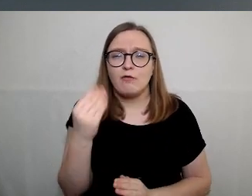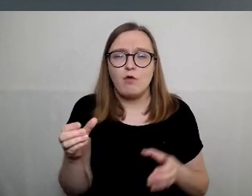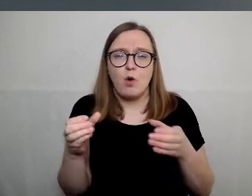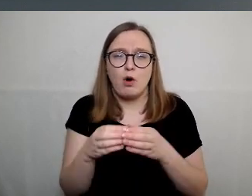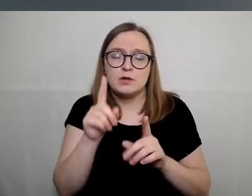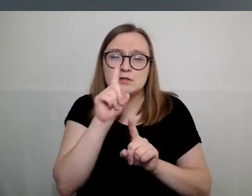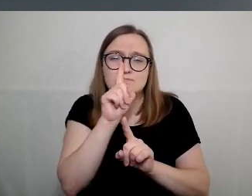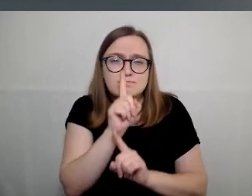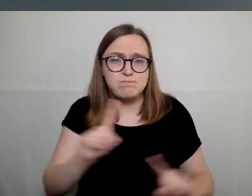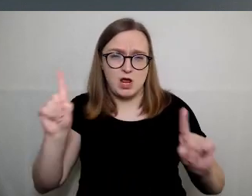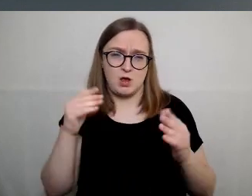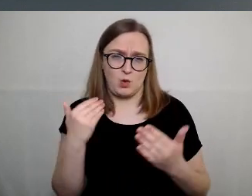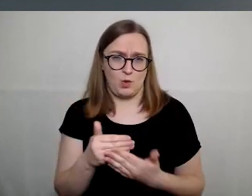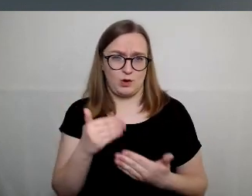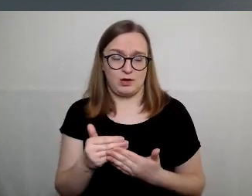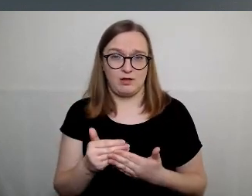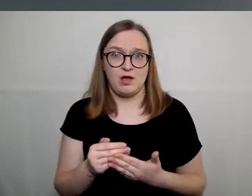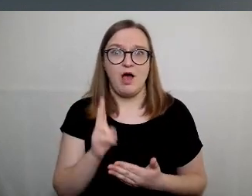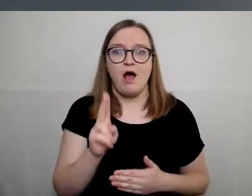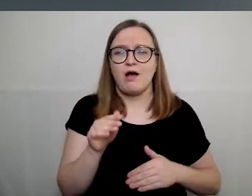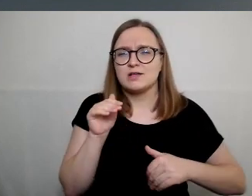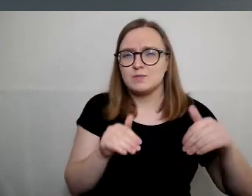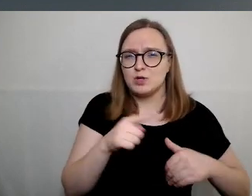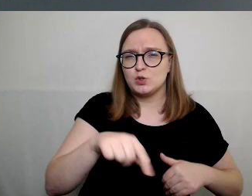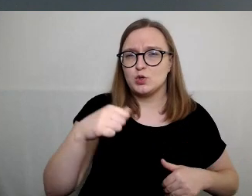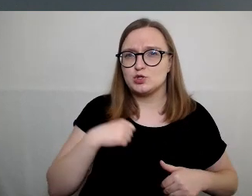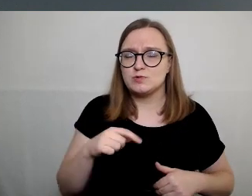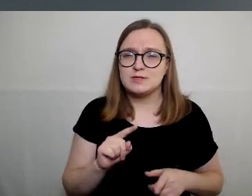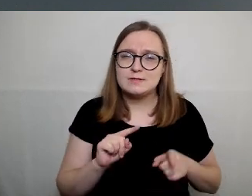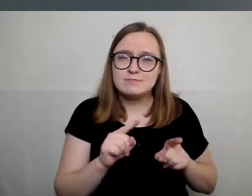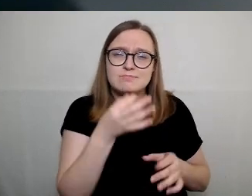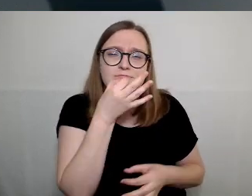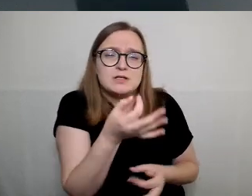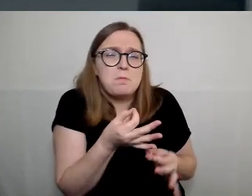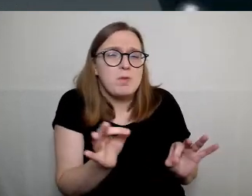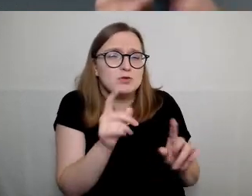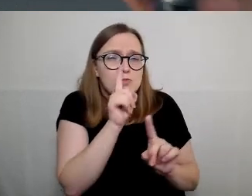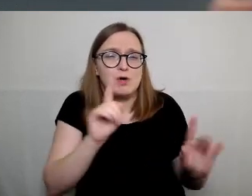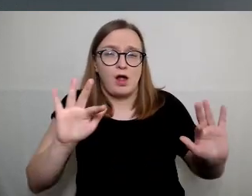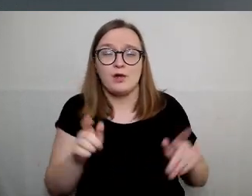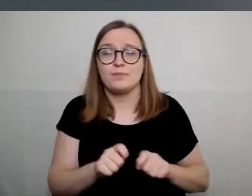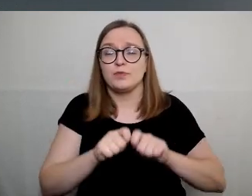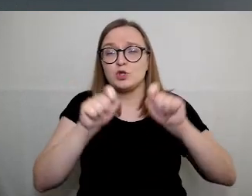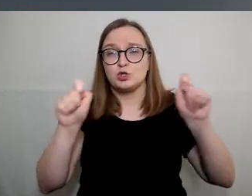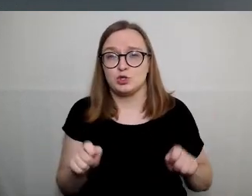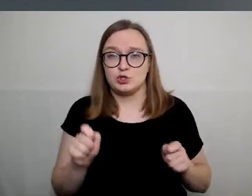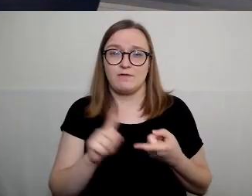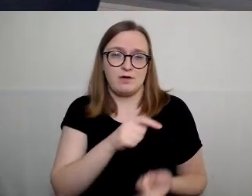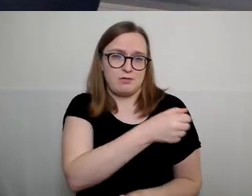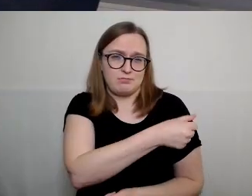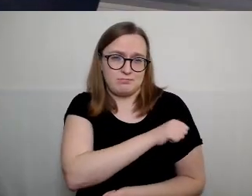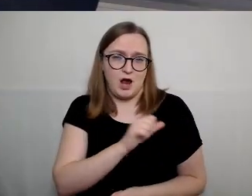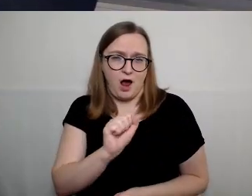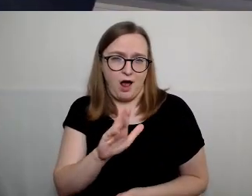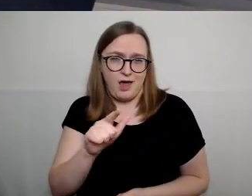laidos, Jūsų rinkėjai, kurie žiūri. Tam ir turit minutę ir pradedam pagal abėcėlę. Mantas Aleksa, Laisvės partija, minutė. Taip,